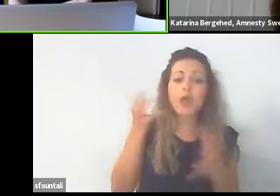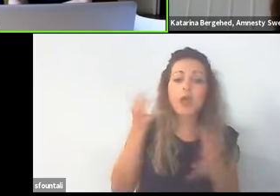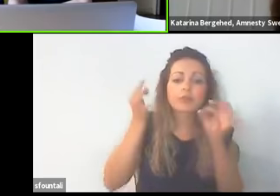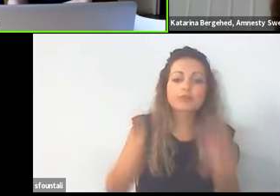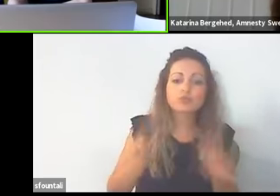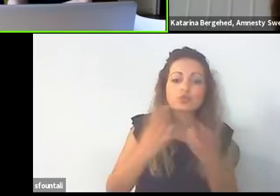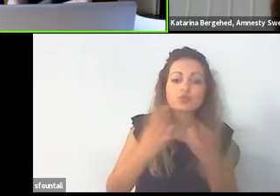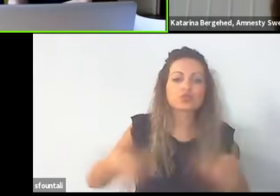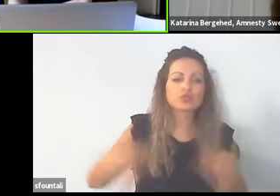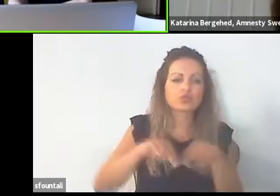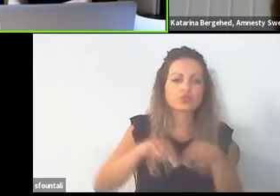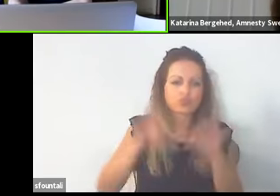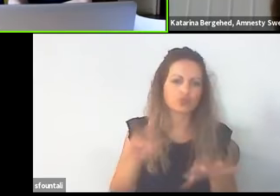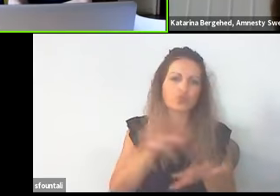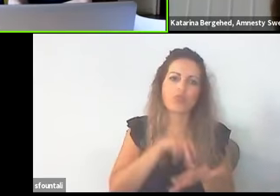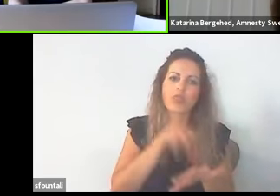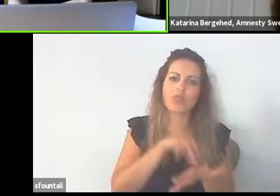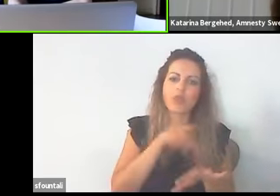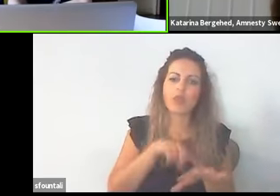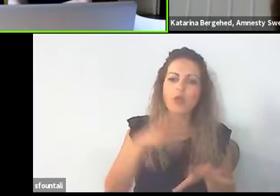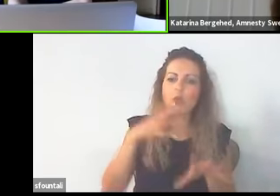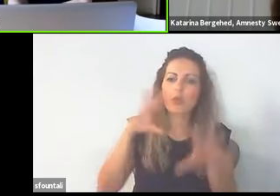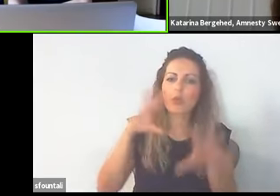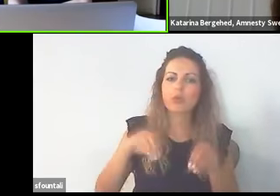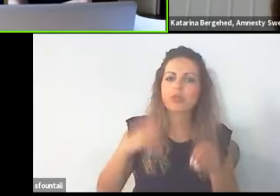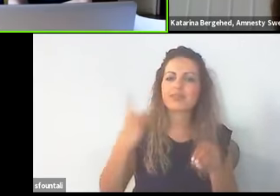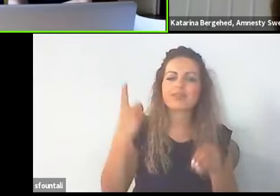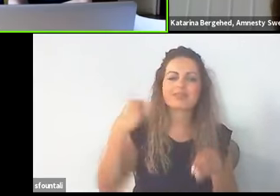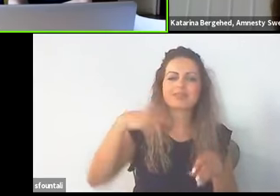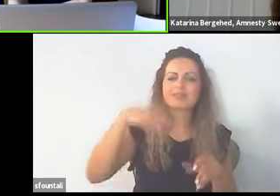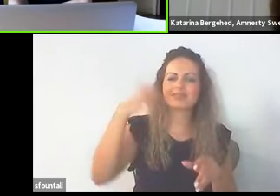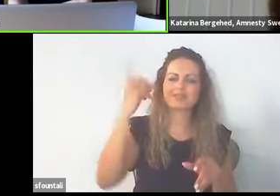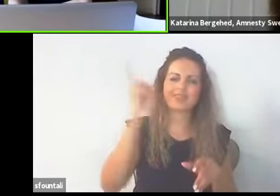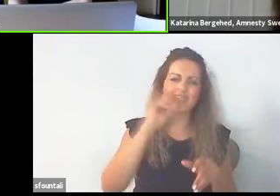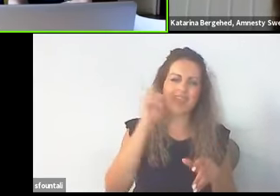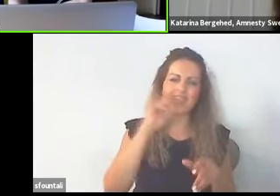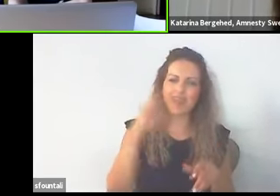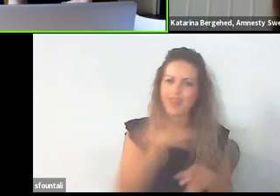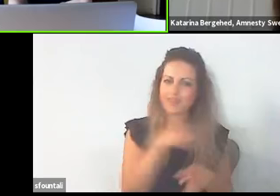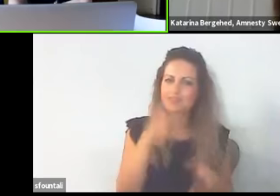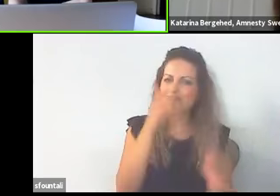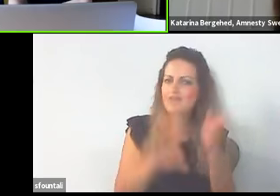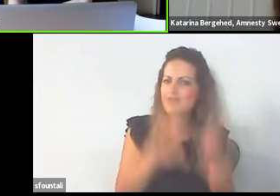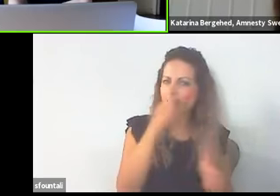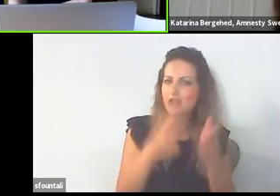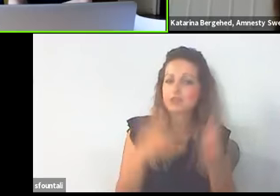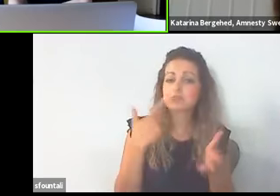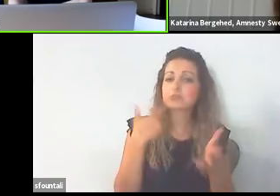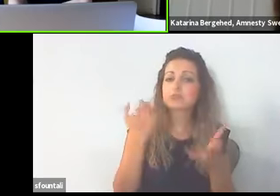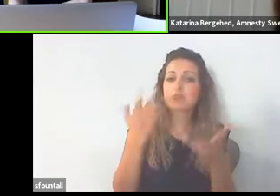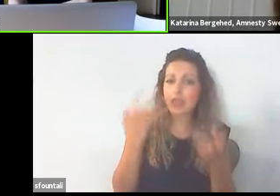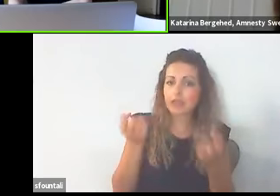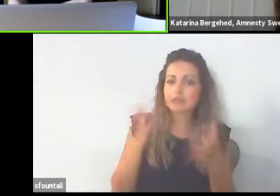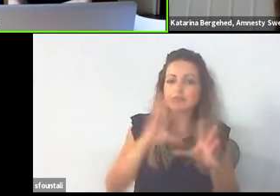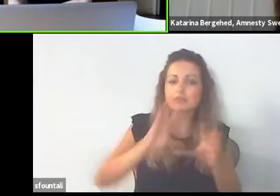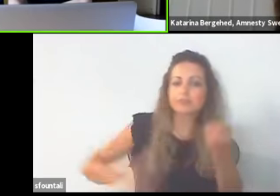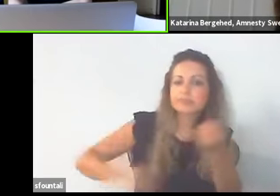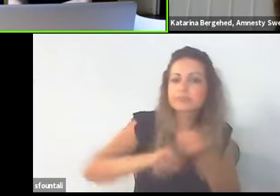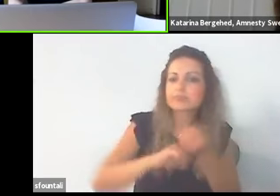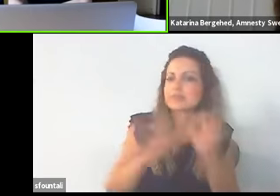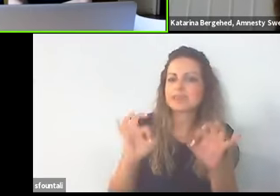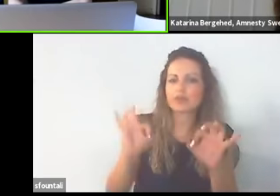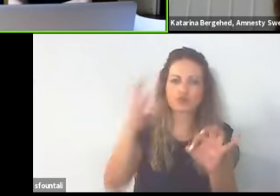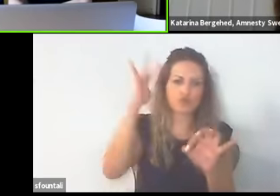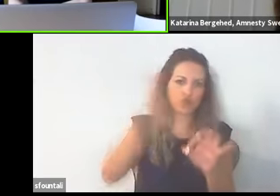την αντιμετώπιση της βίας κατά των γυναικών. Συμμετείχαμε λοιπόν στη διαδικασία αυτή και κάναμε πολλά σχόλια, κάτι που ήταν